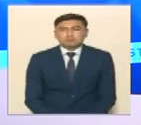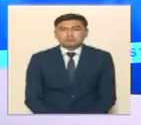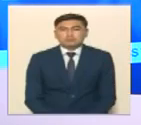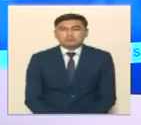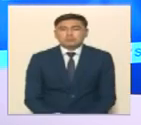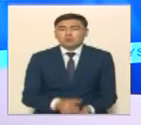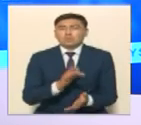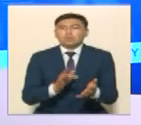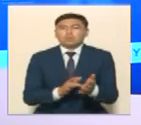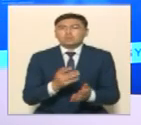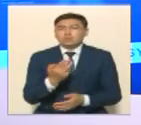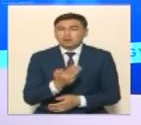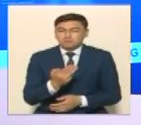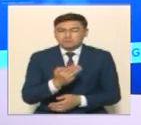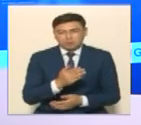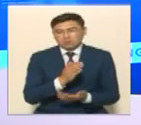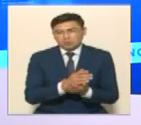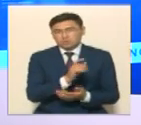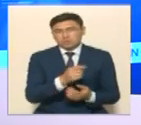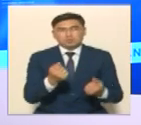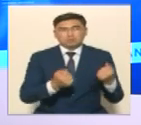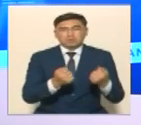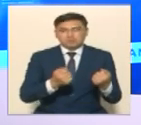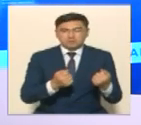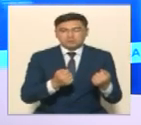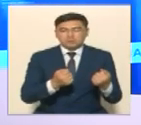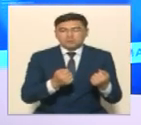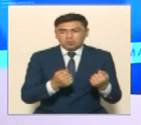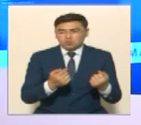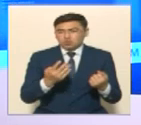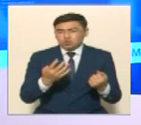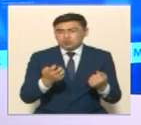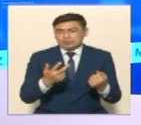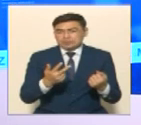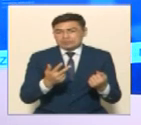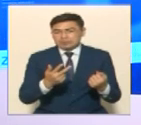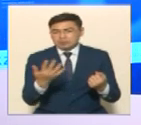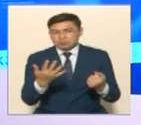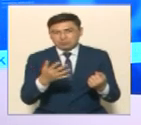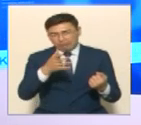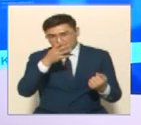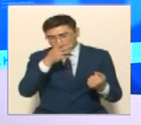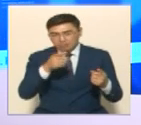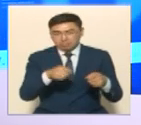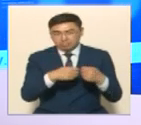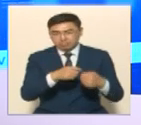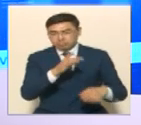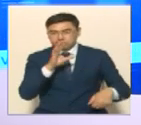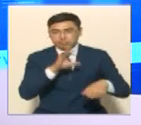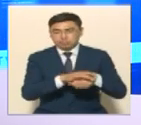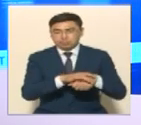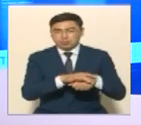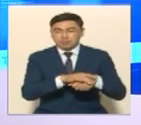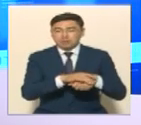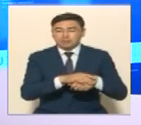Ақтауда жол ережесін сақтамаған көлік жүргізушілер тарапынан 435 әкімшілік құқық бұзушылық анықталды. Бұл маусымның бірі мен үш